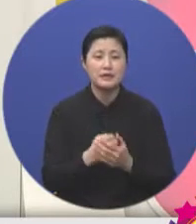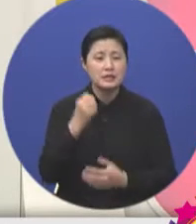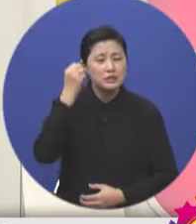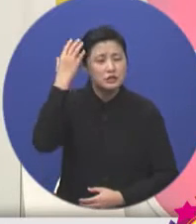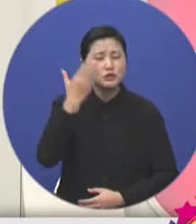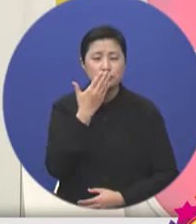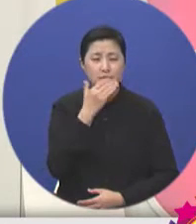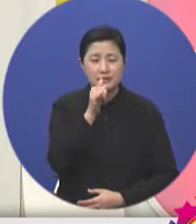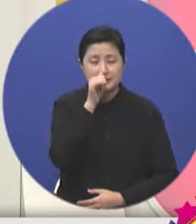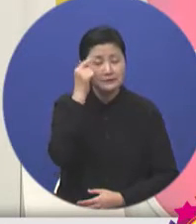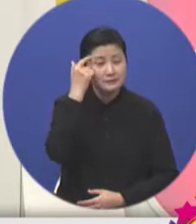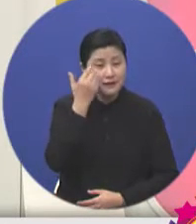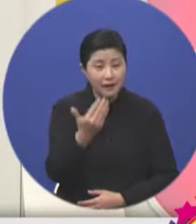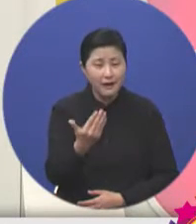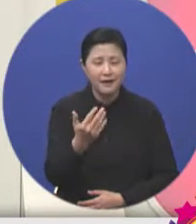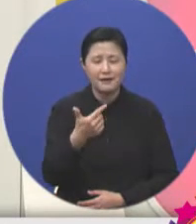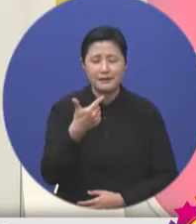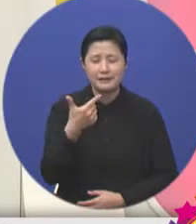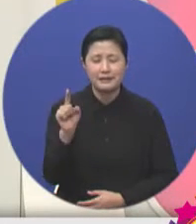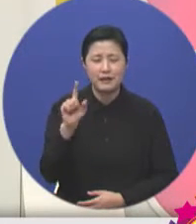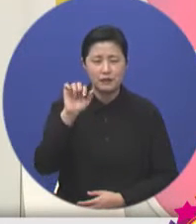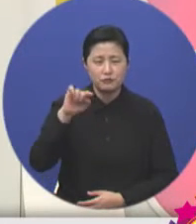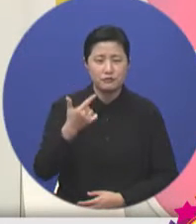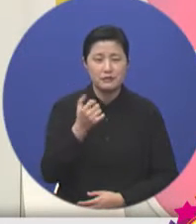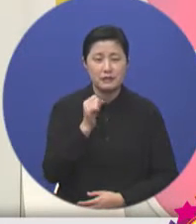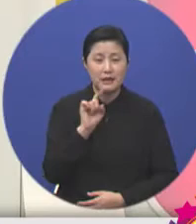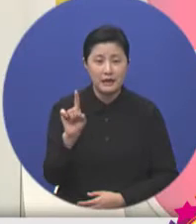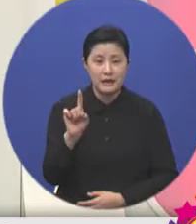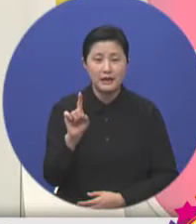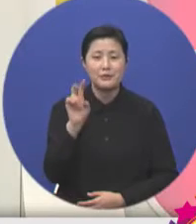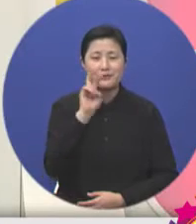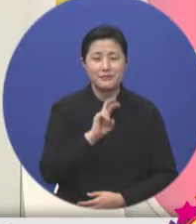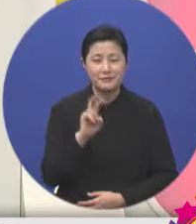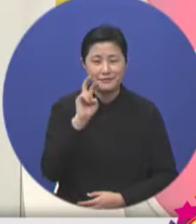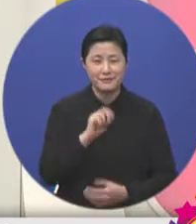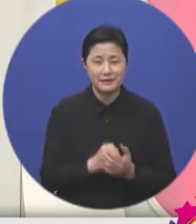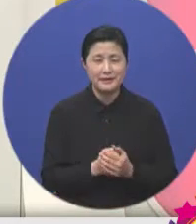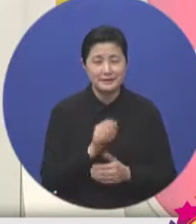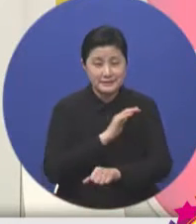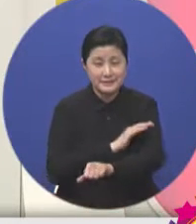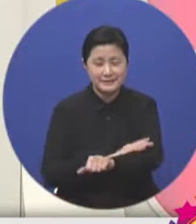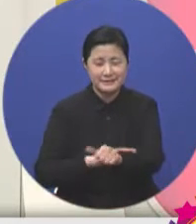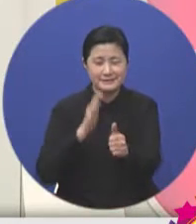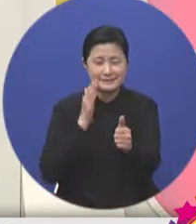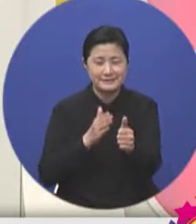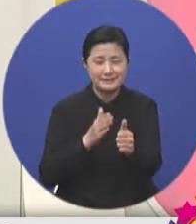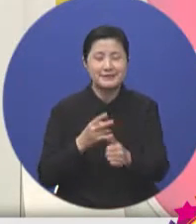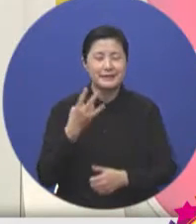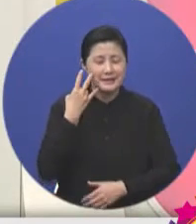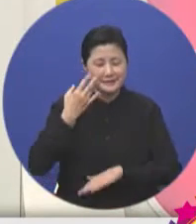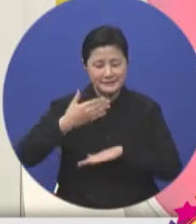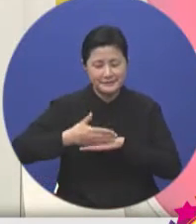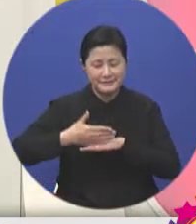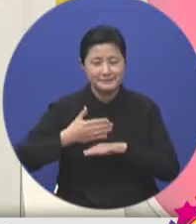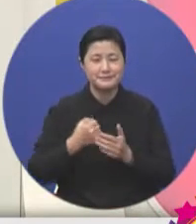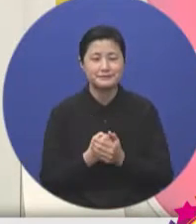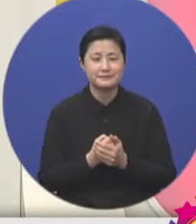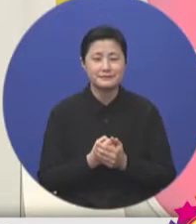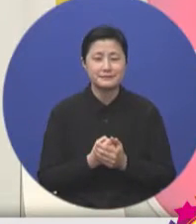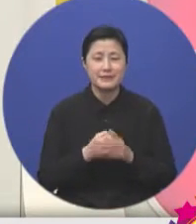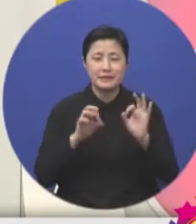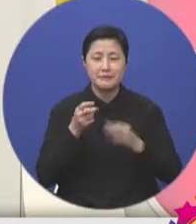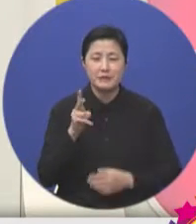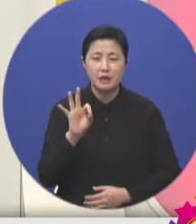수가 있을까? 네네네. 네, 네. 나훈아 선배님 노래죠? 네. 자, 아버님 노래 잘 불러주세요. 네, 감사합니다. 자, 우리